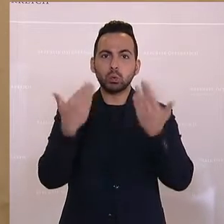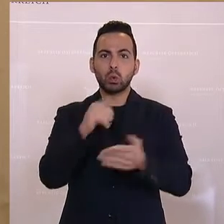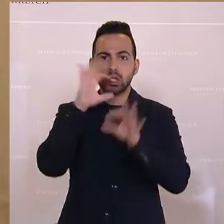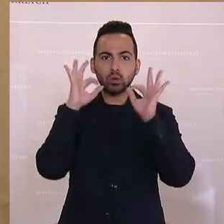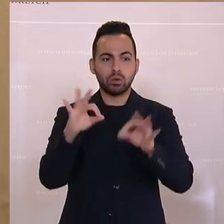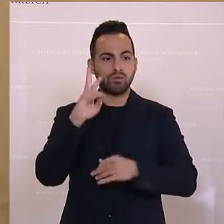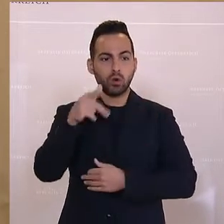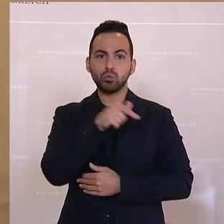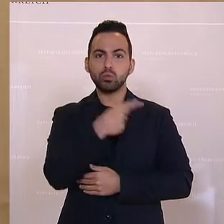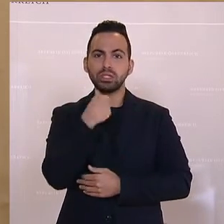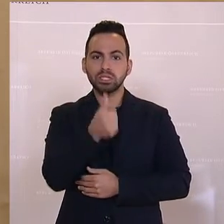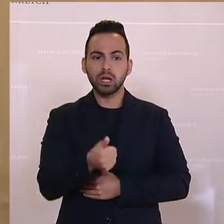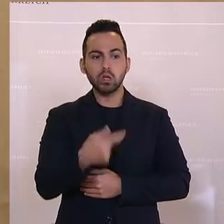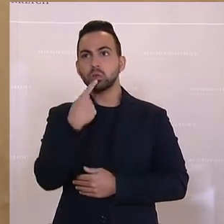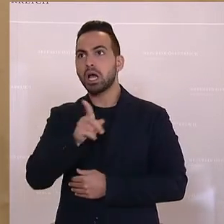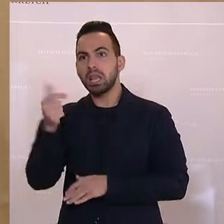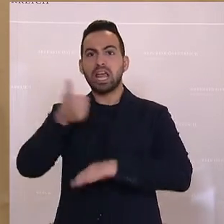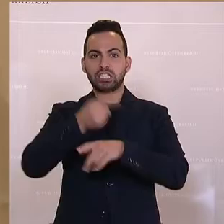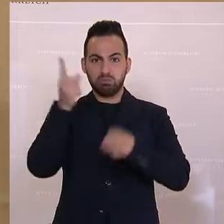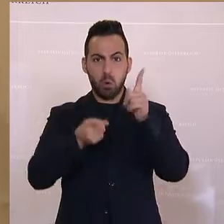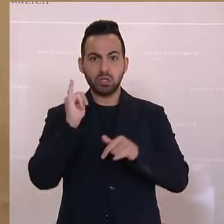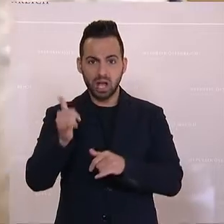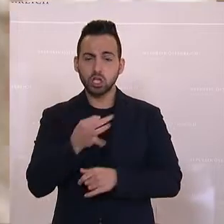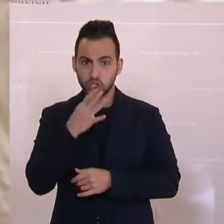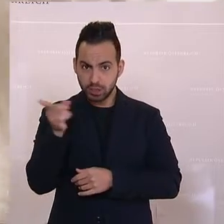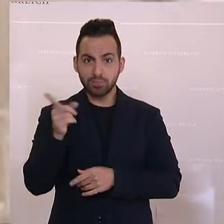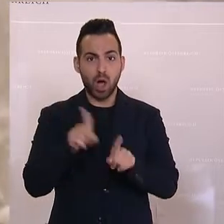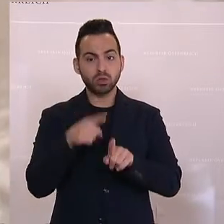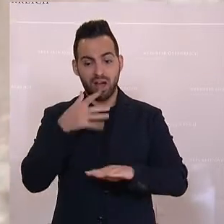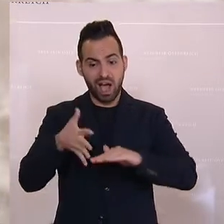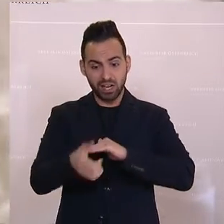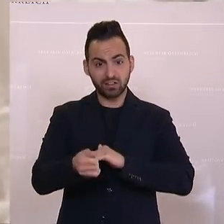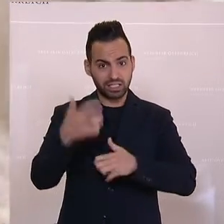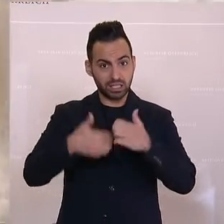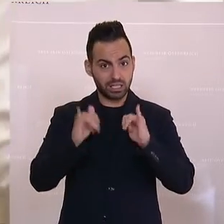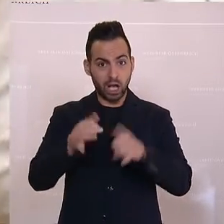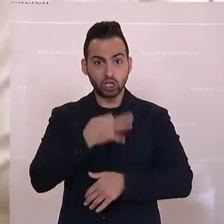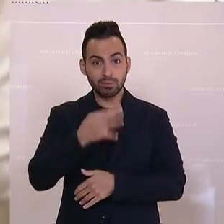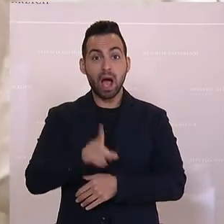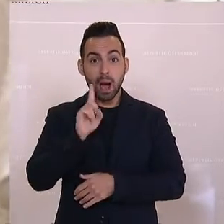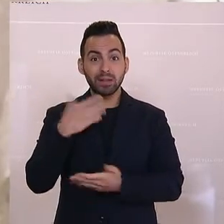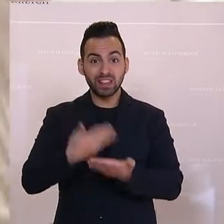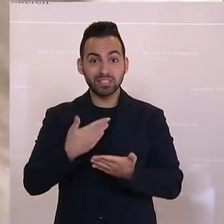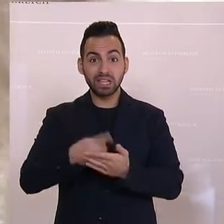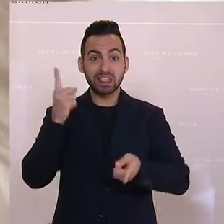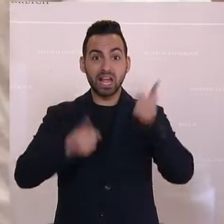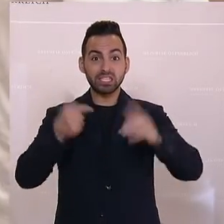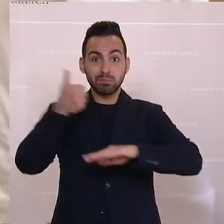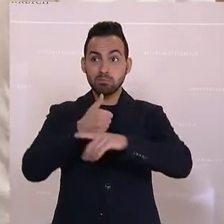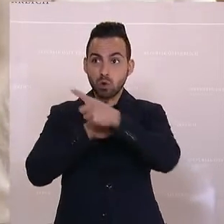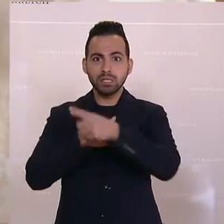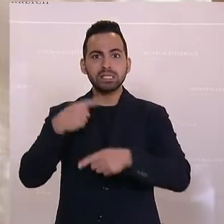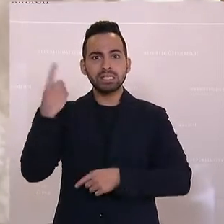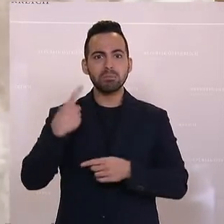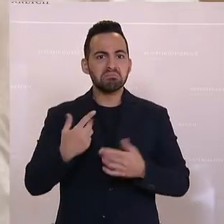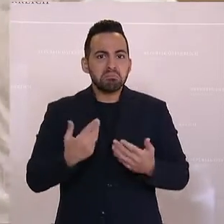klar, Sie sprechen von einem Despoten, ja, Sie haben recht, und Sie sprechen von einem Angriffskrieg, ja, Sie haben recht, aber gerade weil er ein Despot ist, wird er auf